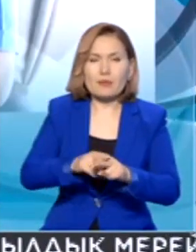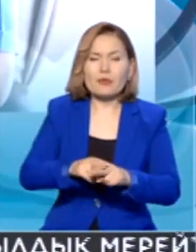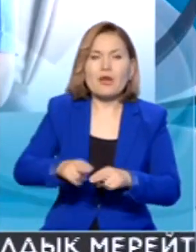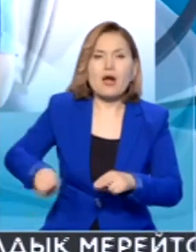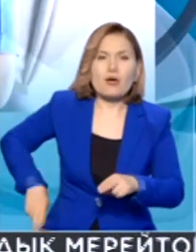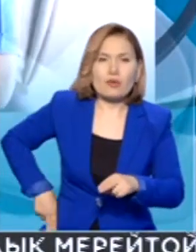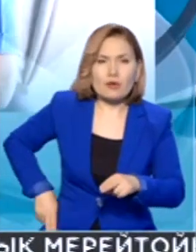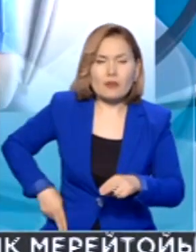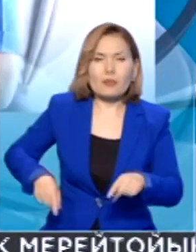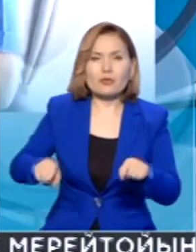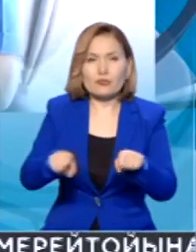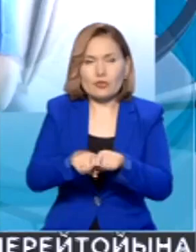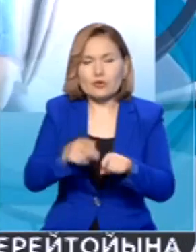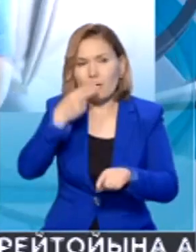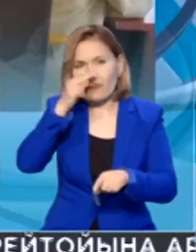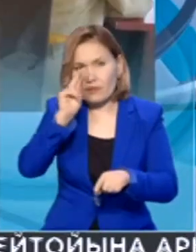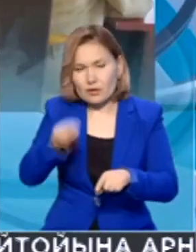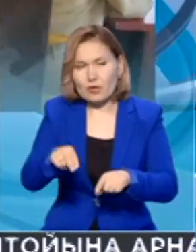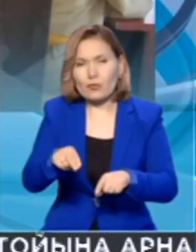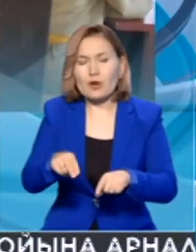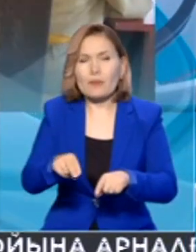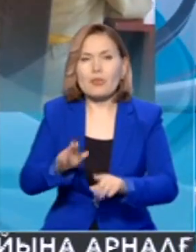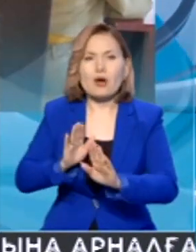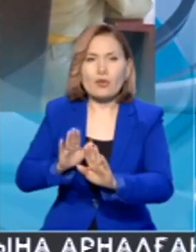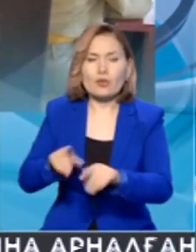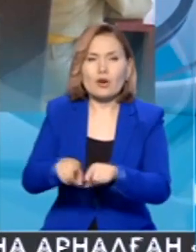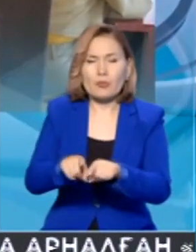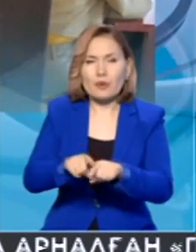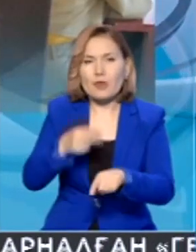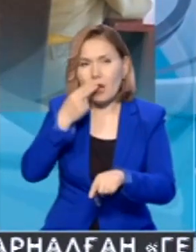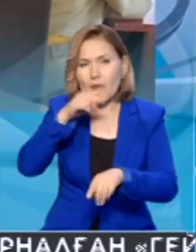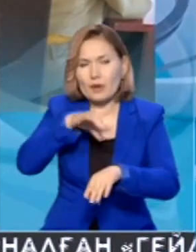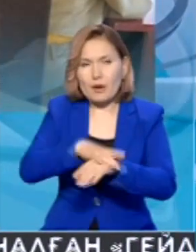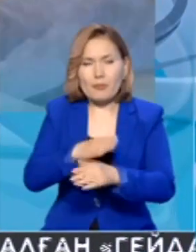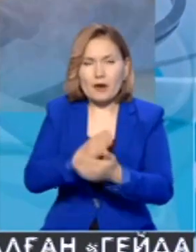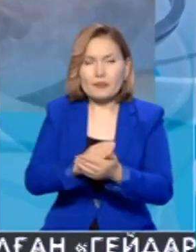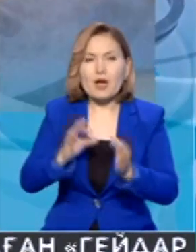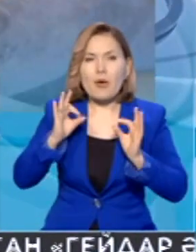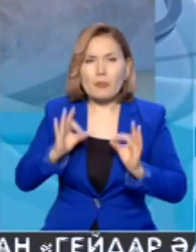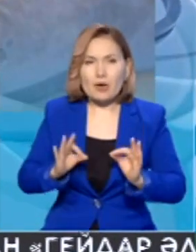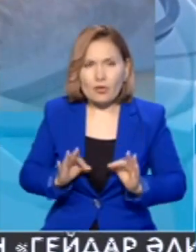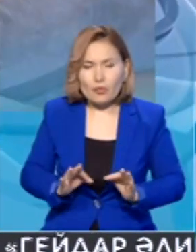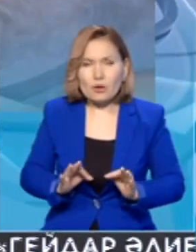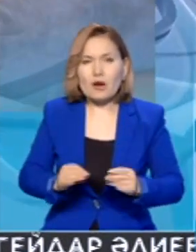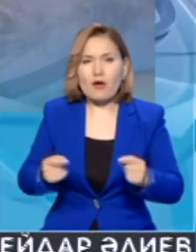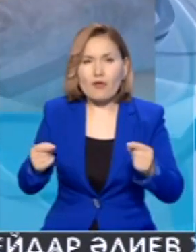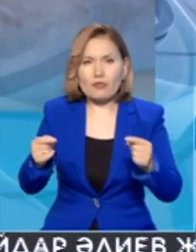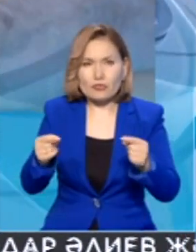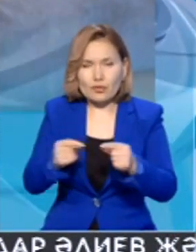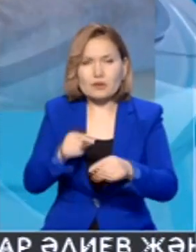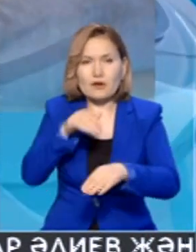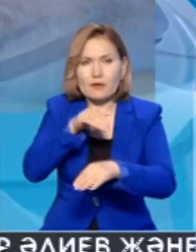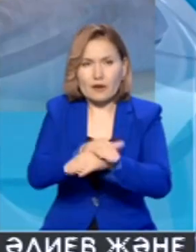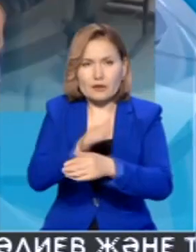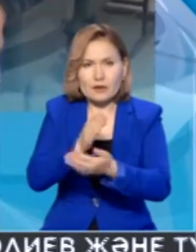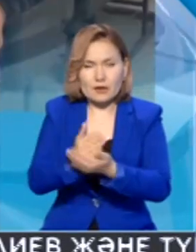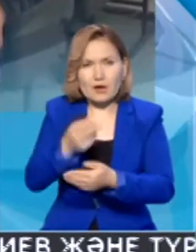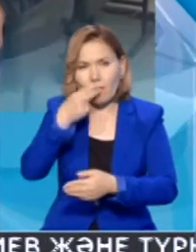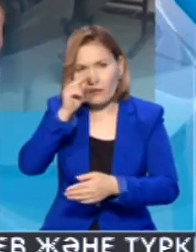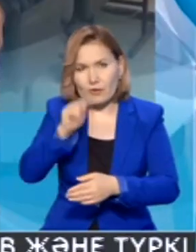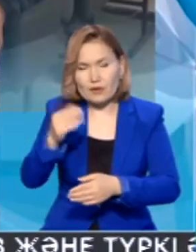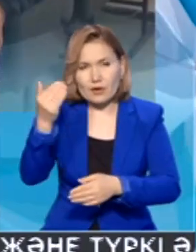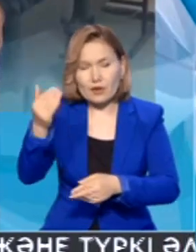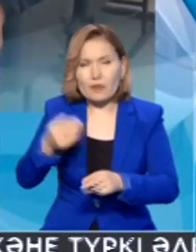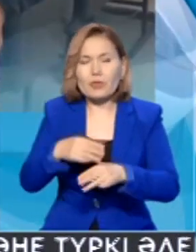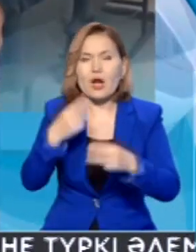Рапейканың да ісіне Асқат Жәкішевтің қатысы бар. Прокурорлар осылай деп отыр. Яғни бұл кезде орманда